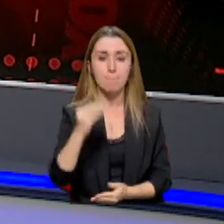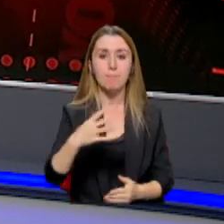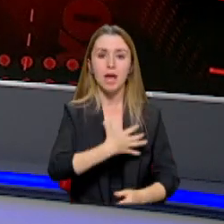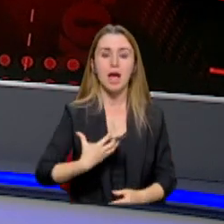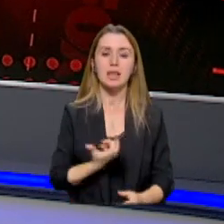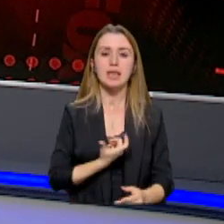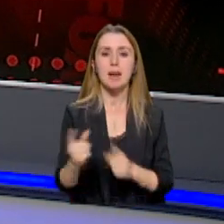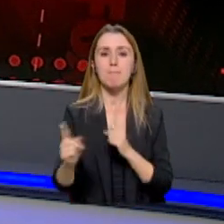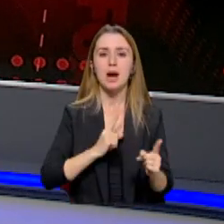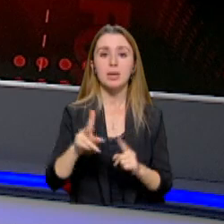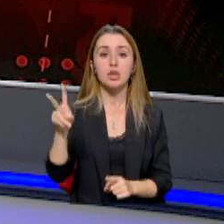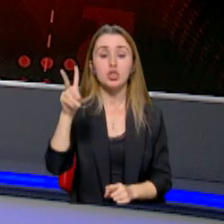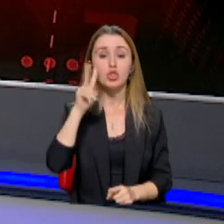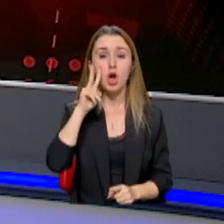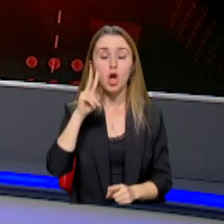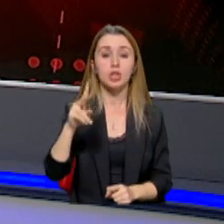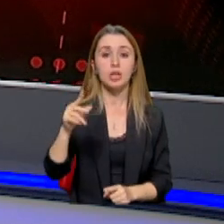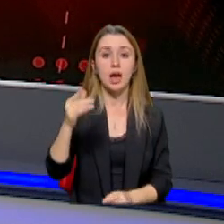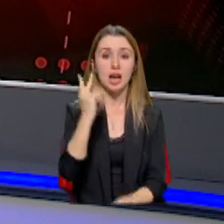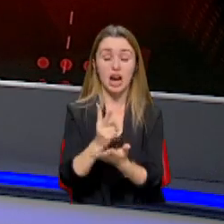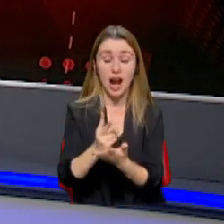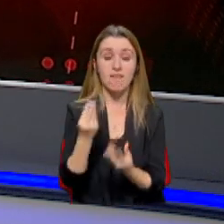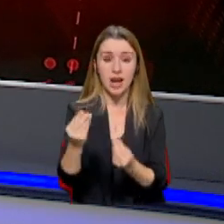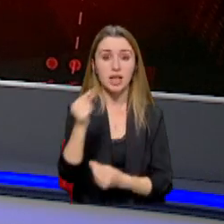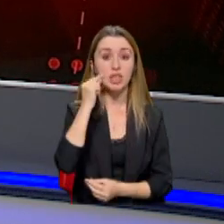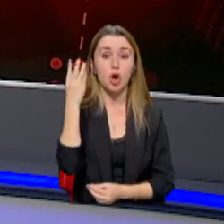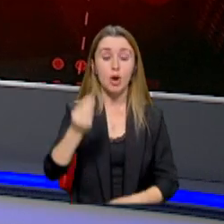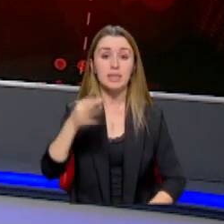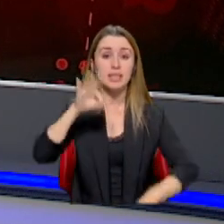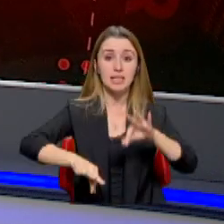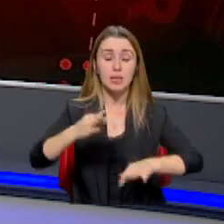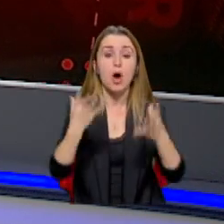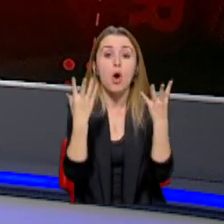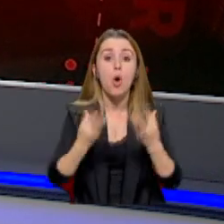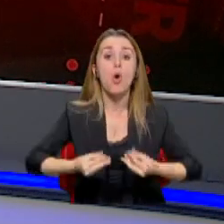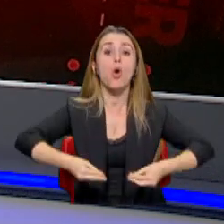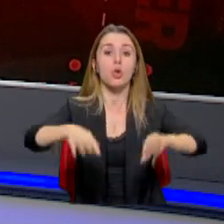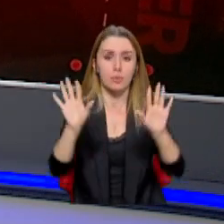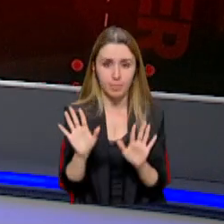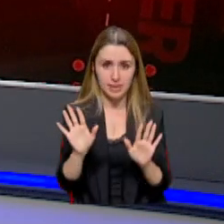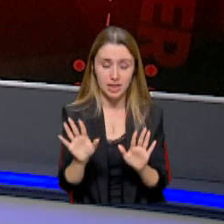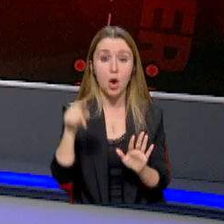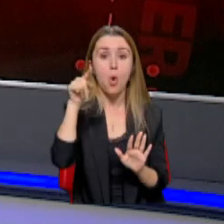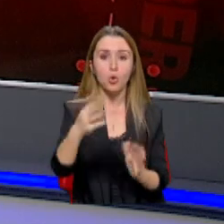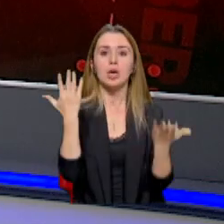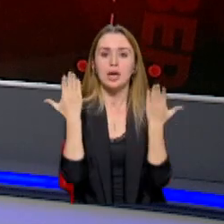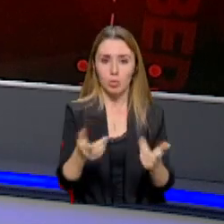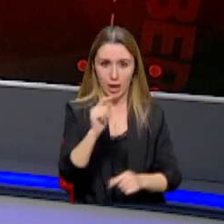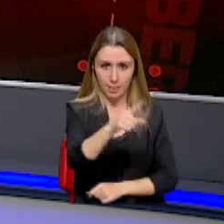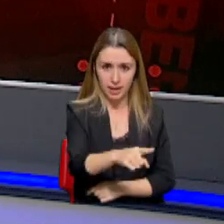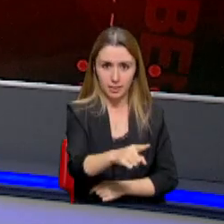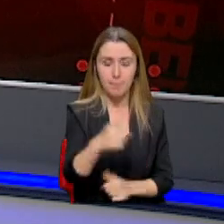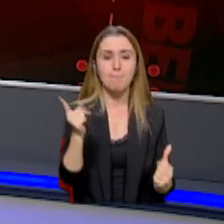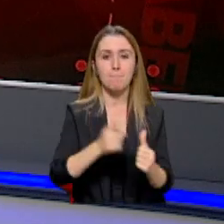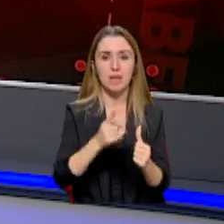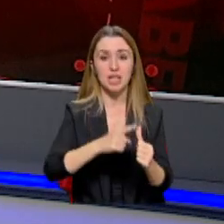mahkemesinin son mercii olmasının denetlenemedi uygulamasının var olduğunu kabul etmiştir o